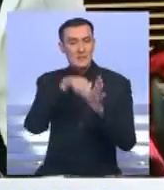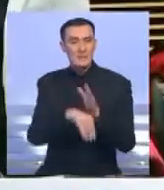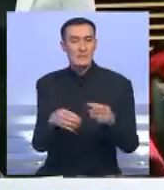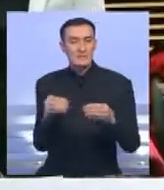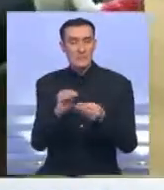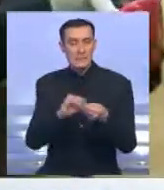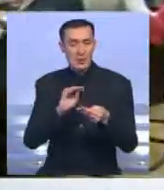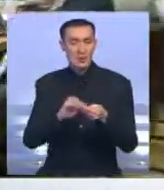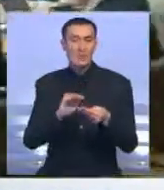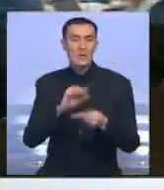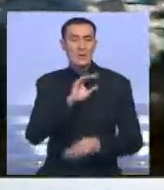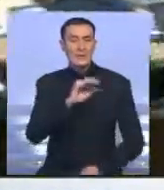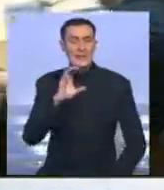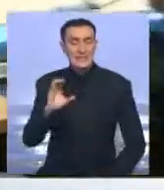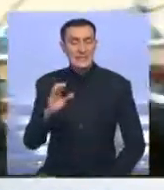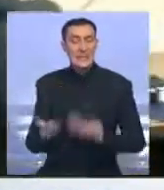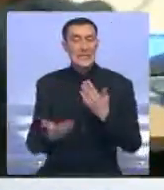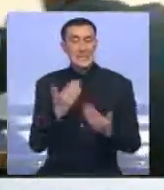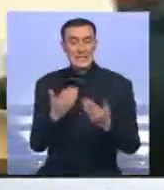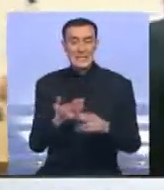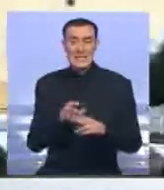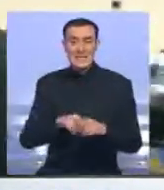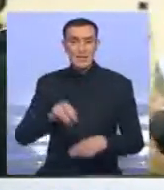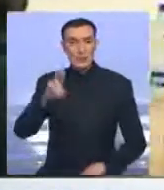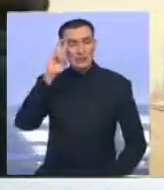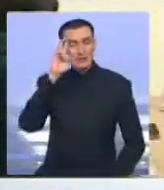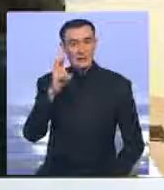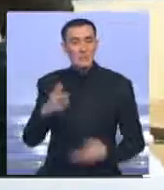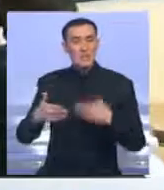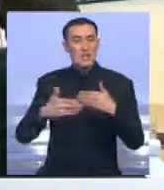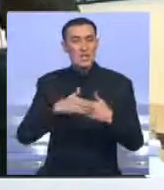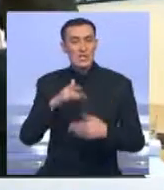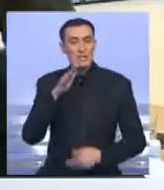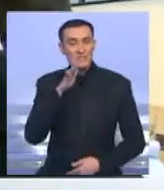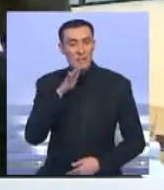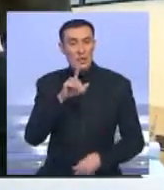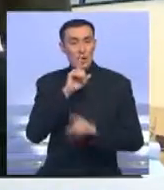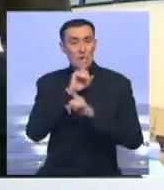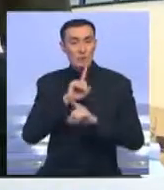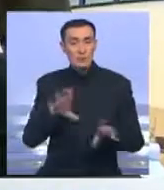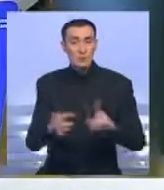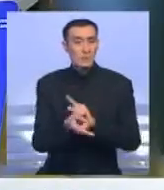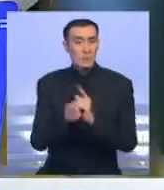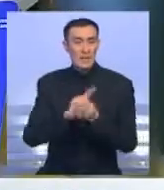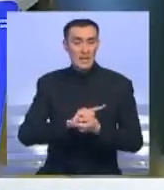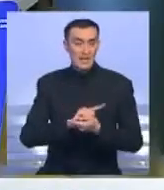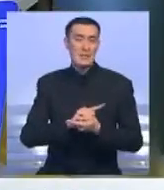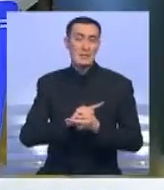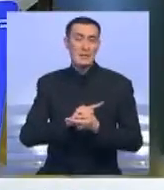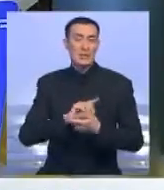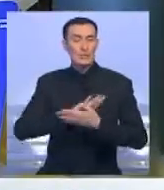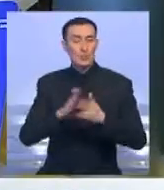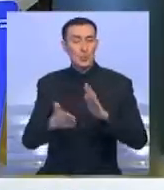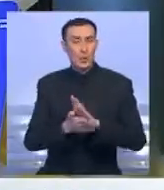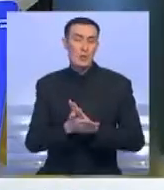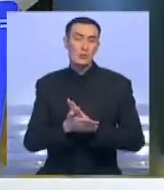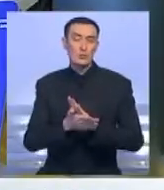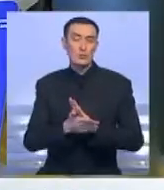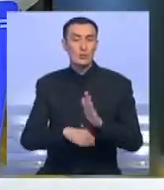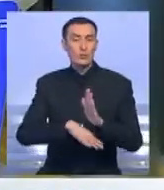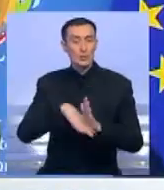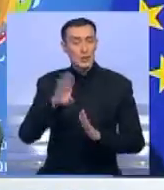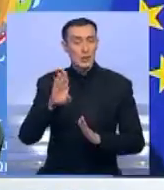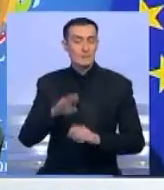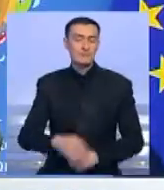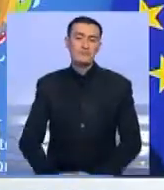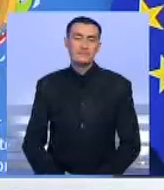составе Европейского Союза, если эти страны в самое ближайшее время не изменят ситуацию в лучшую